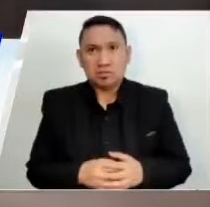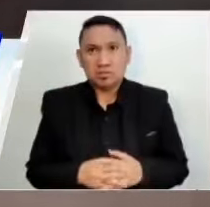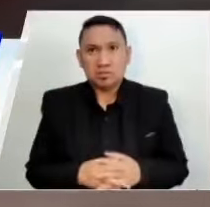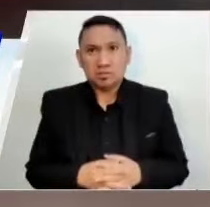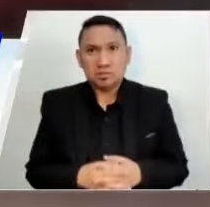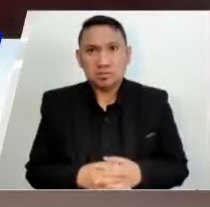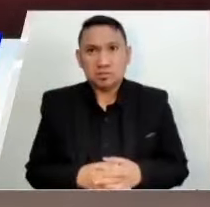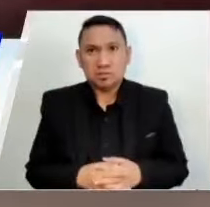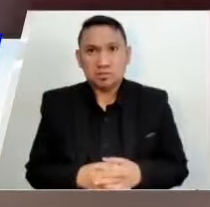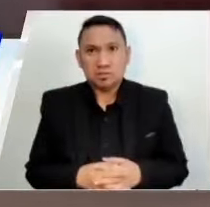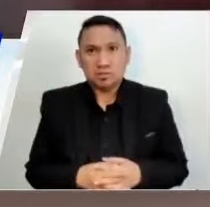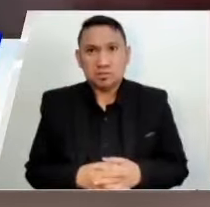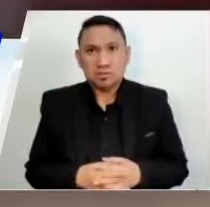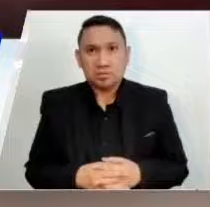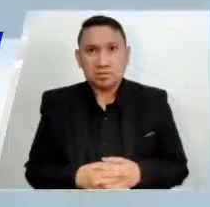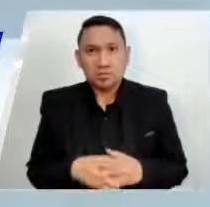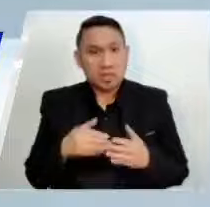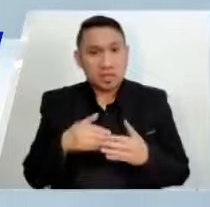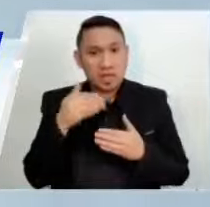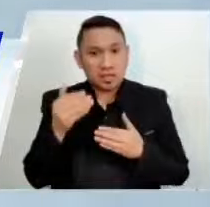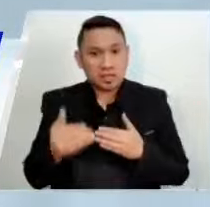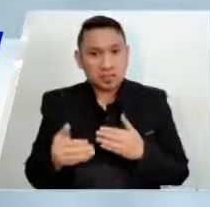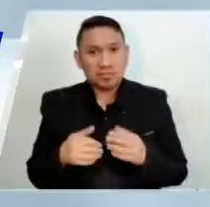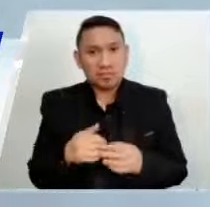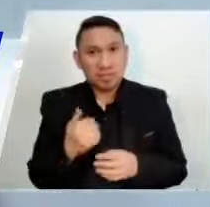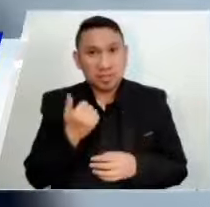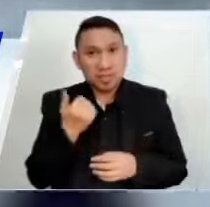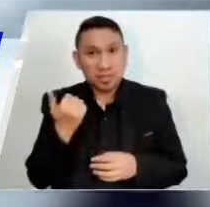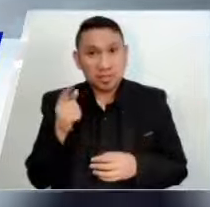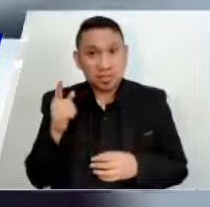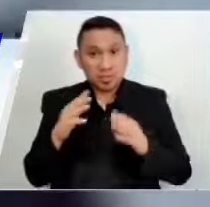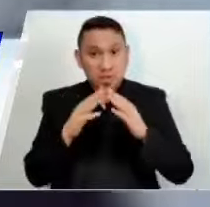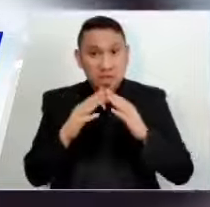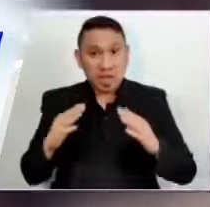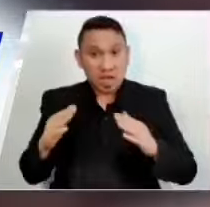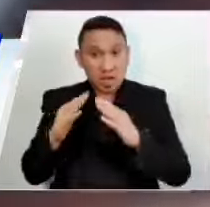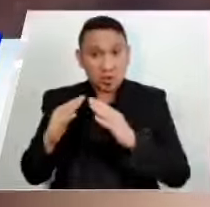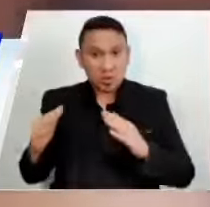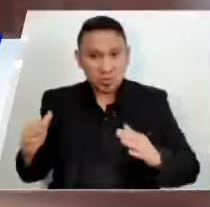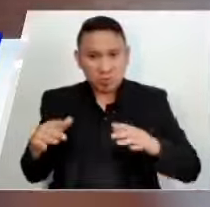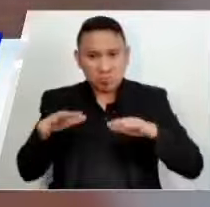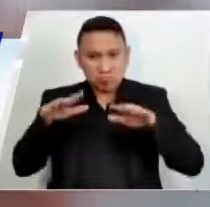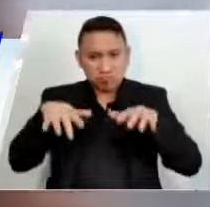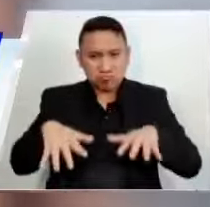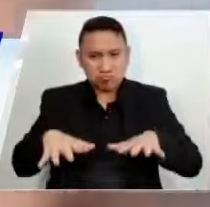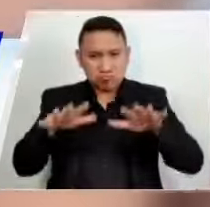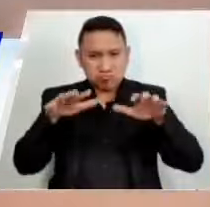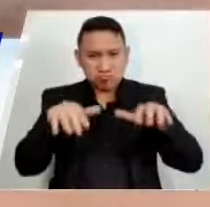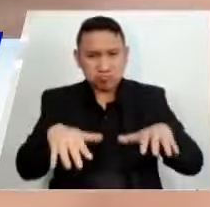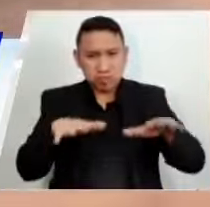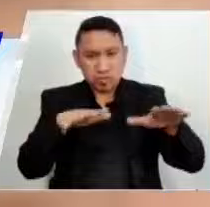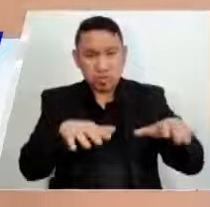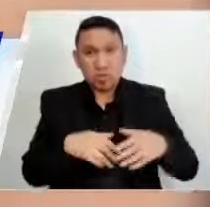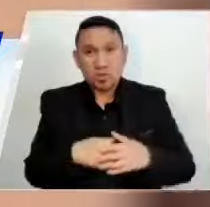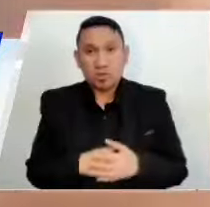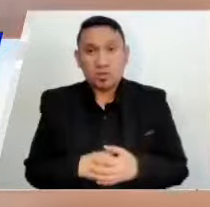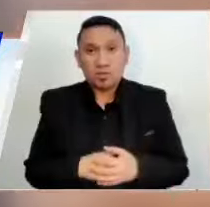sa Barangay zaragosa dahan-dahang nagi ang isang bahay hanggang sa tuluyang an ng Il